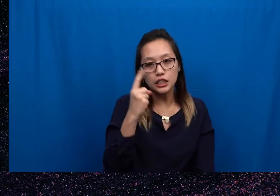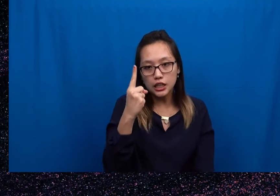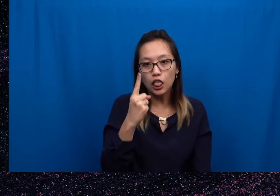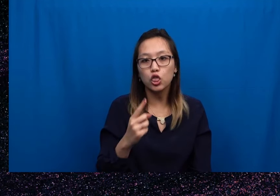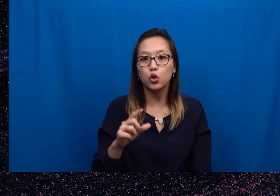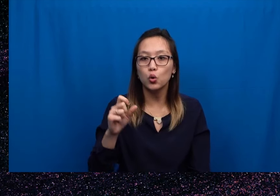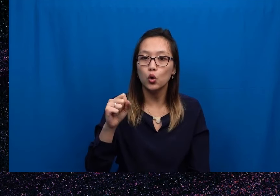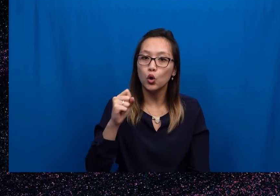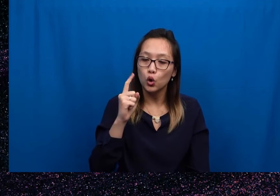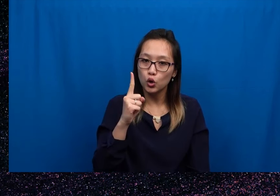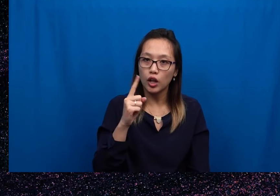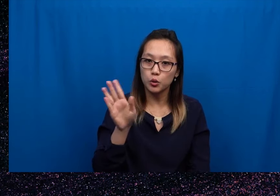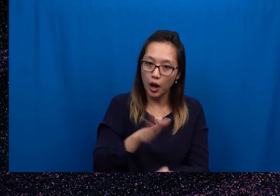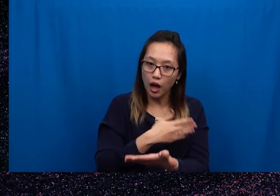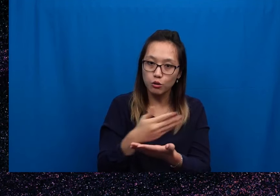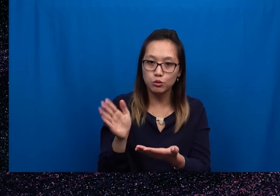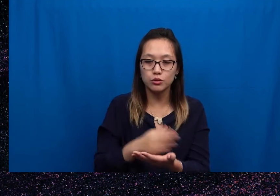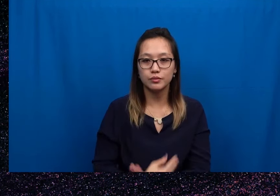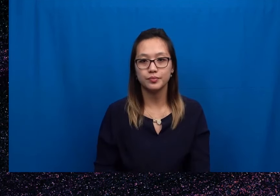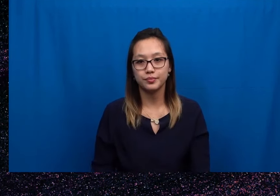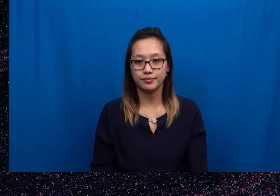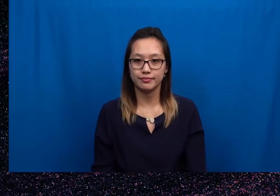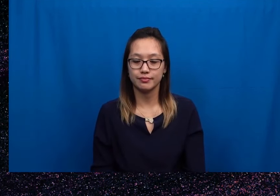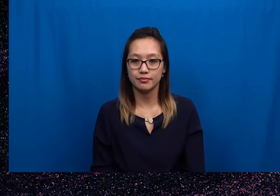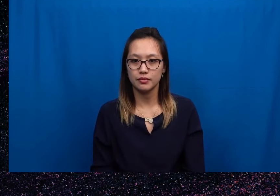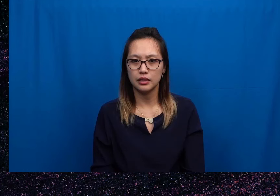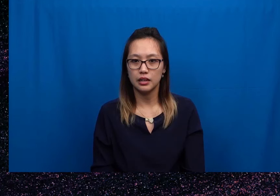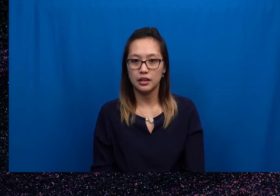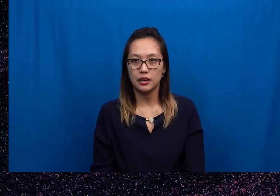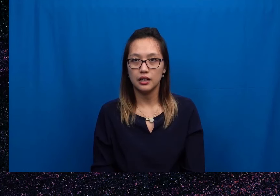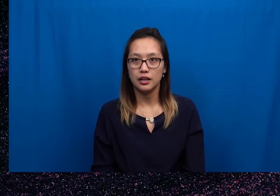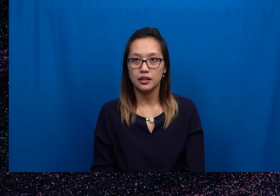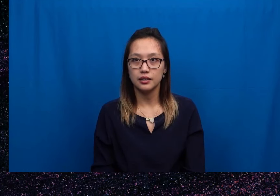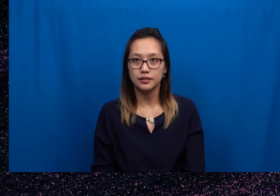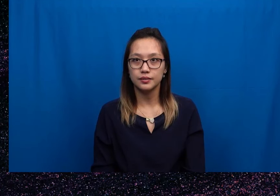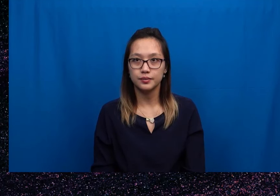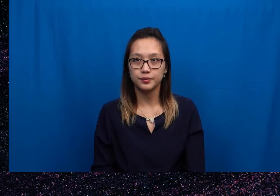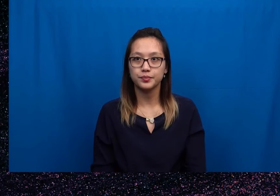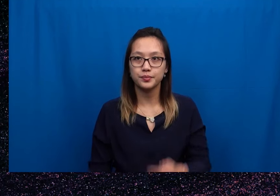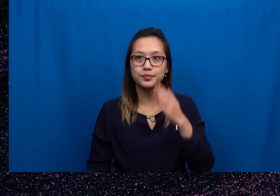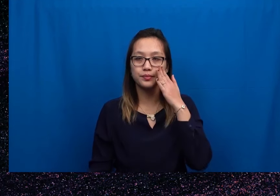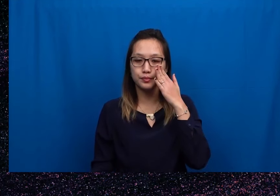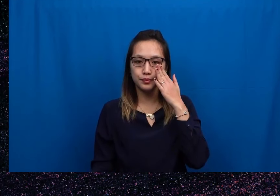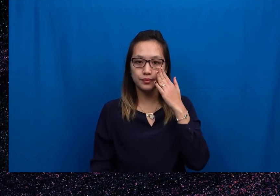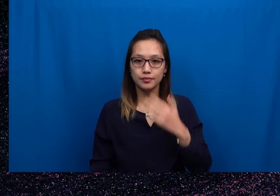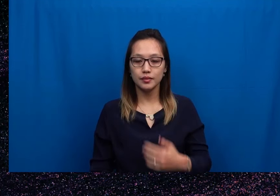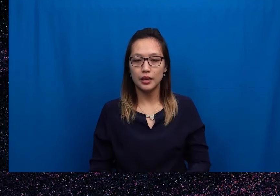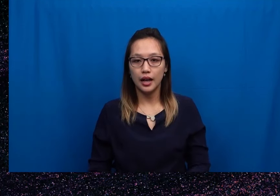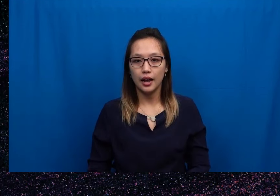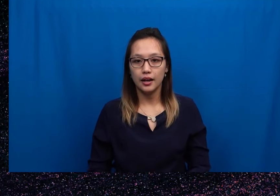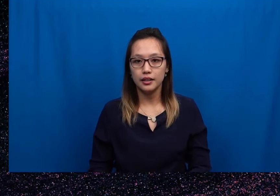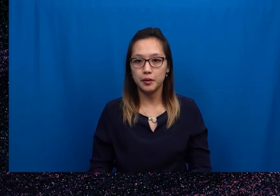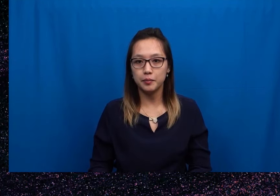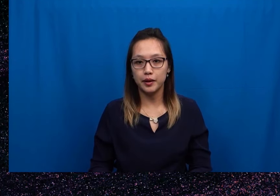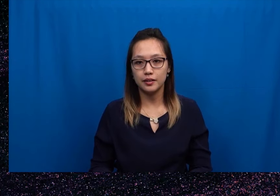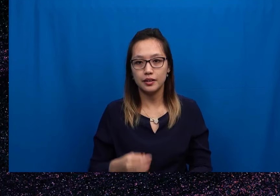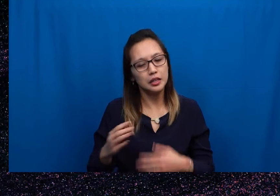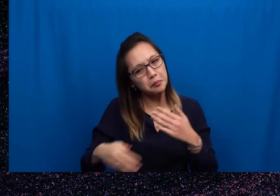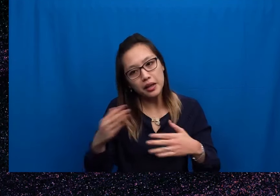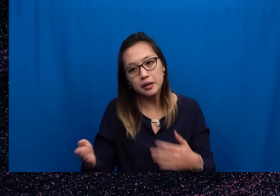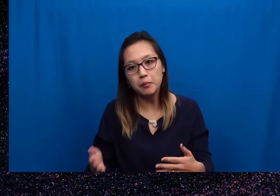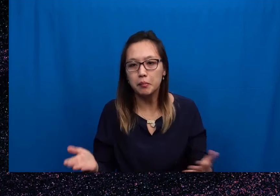Ketika saya nyanyikan pujian itu, tiba-tiba dalam hati saya ini muncul satu penyesalan yang